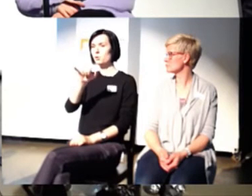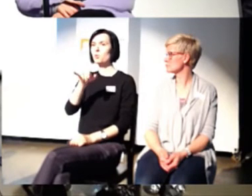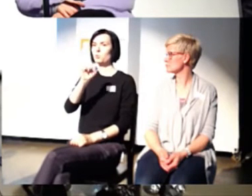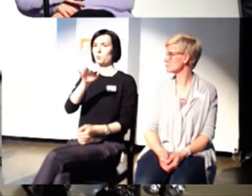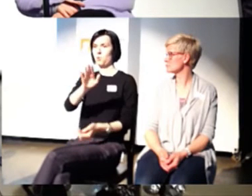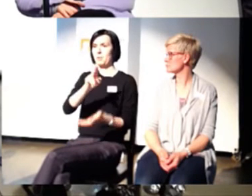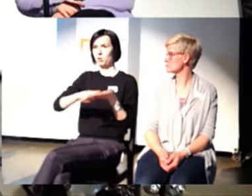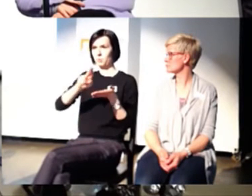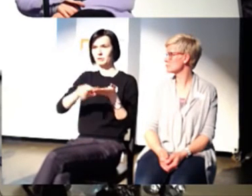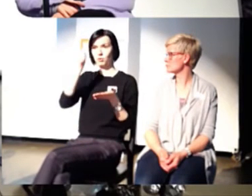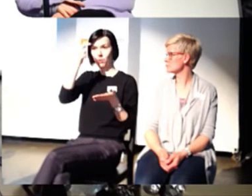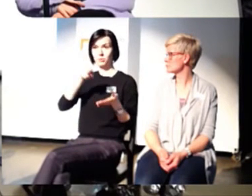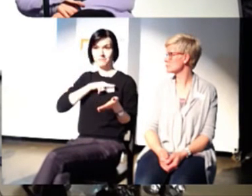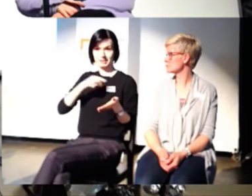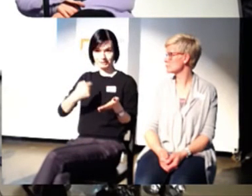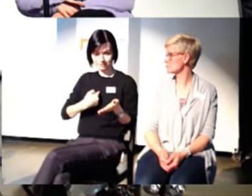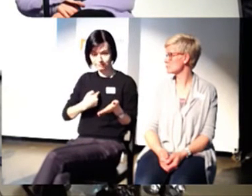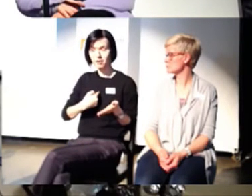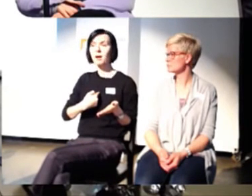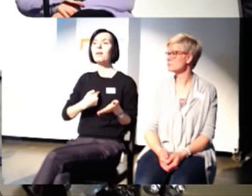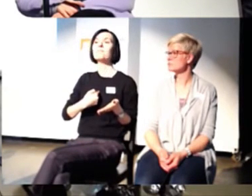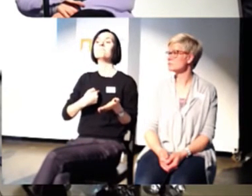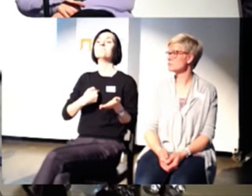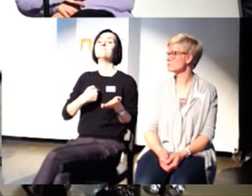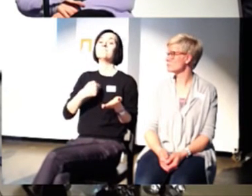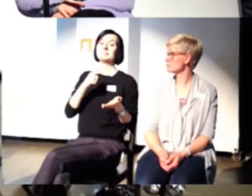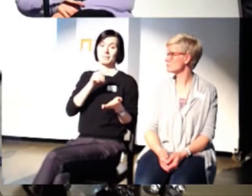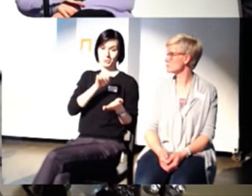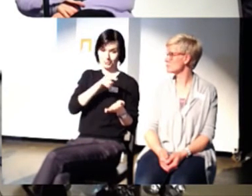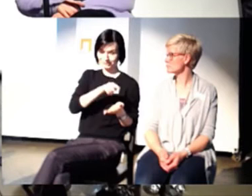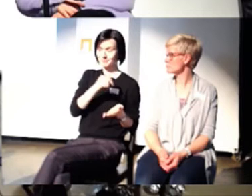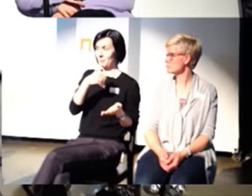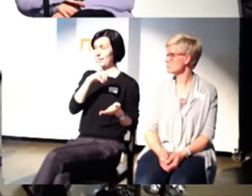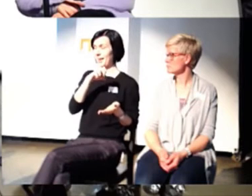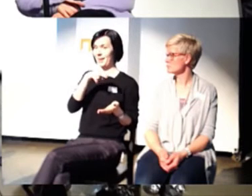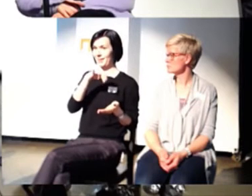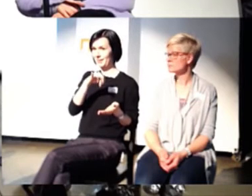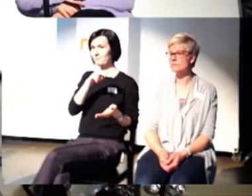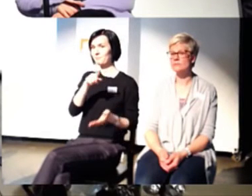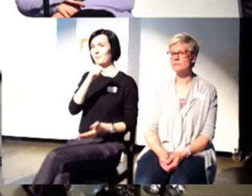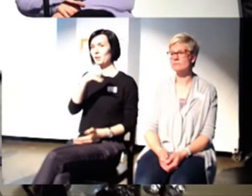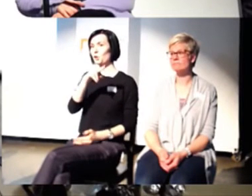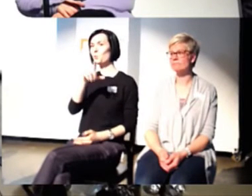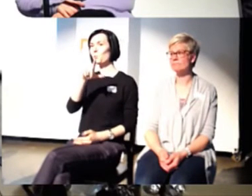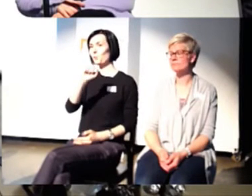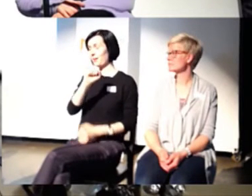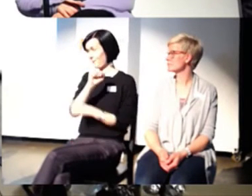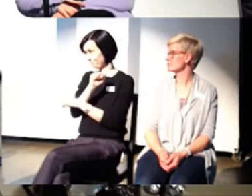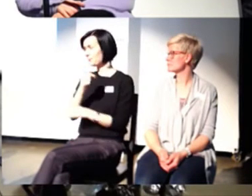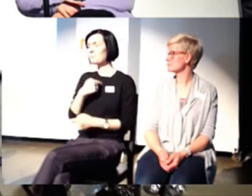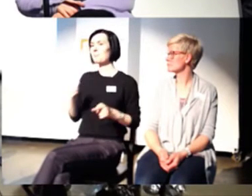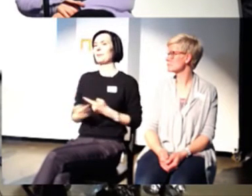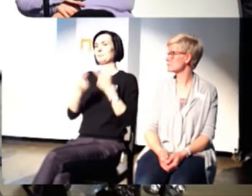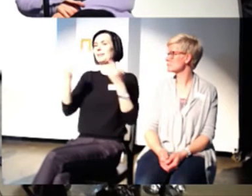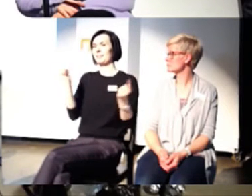vastaavana. Sen yhteydessä olen tavannut Jenni-Julia ensimmäistä kertaa. Ja